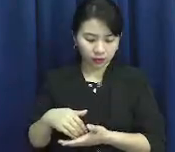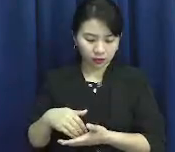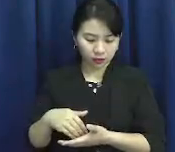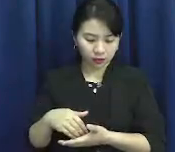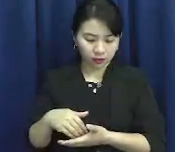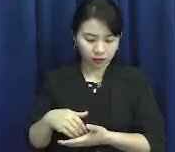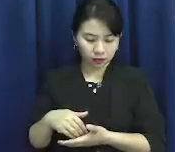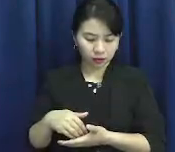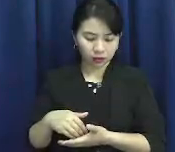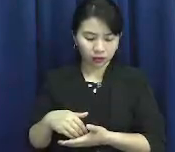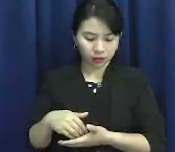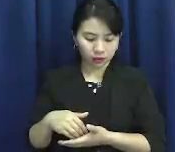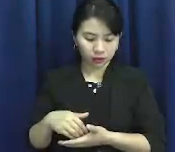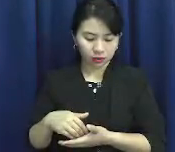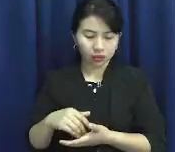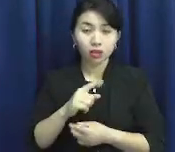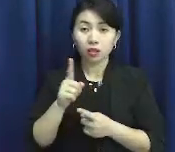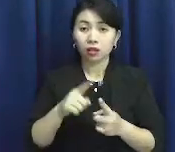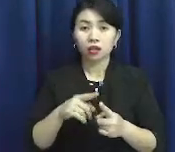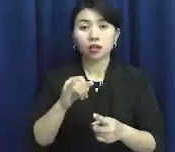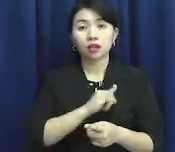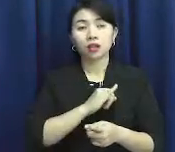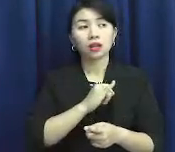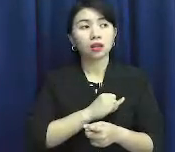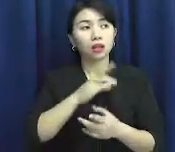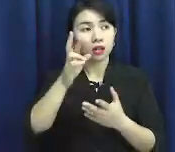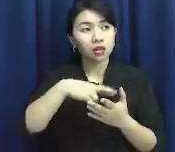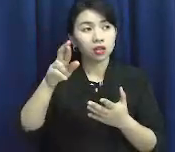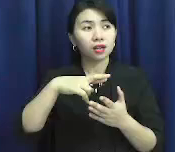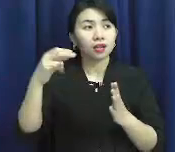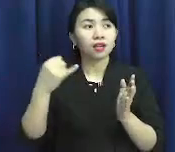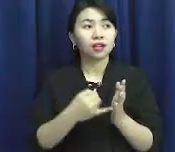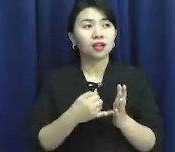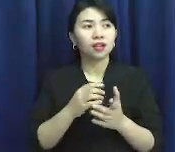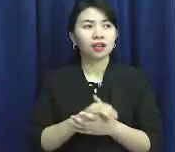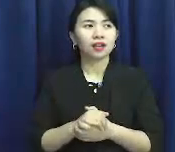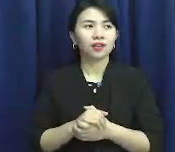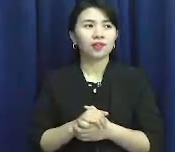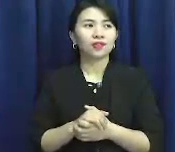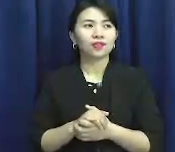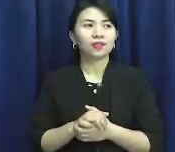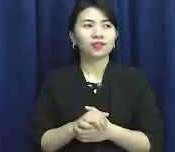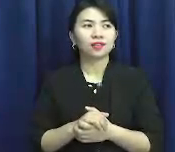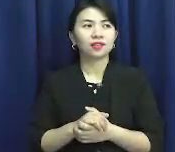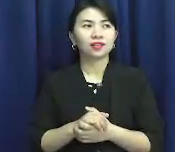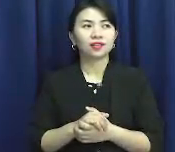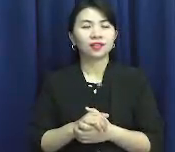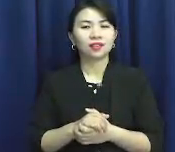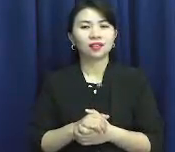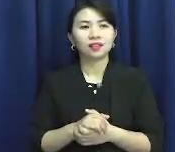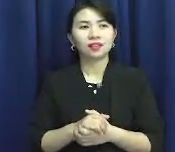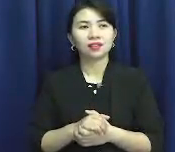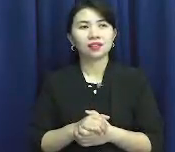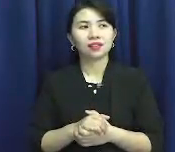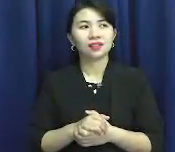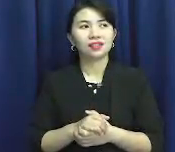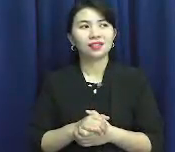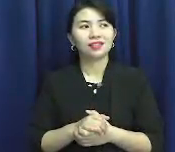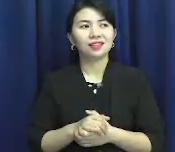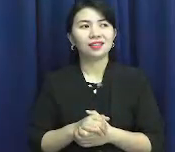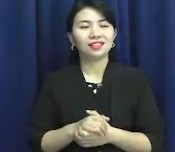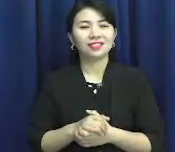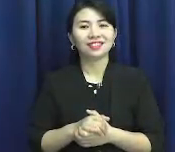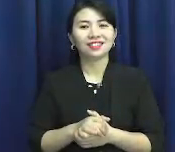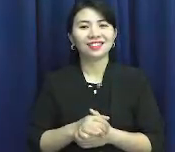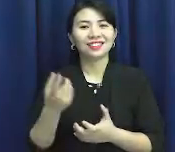kanina nung binasa ko to, kulang na lang ako'y tumumbling. Uy, lahat na lang, may rhyme lang. Eh, no? Anyways, again, katulad na sinasabi ko,